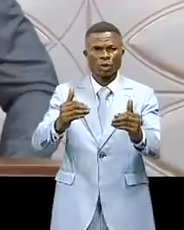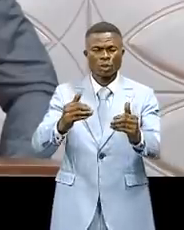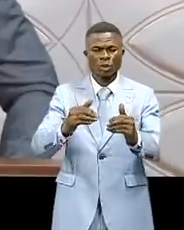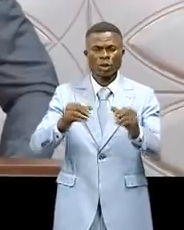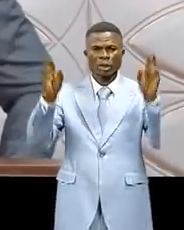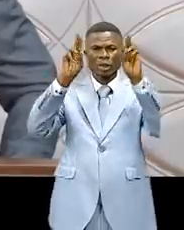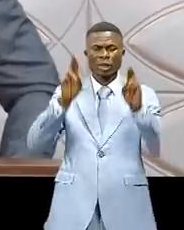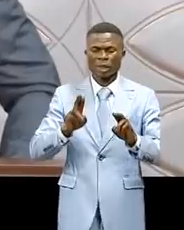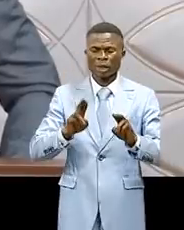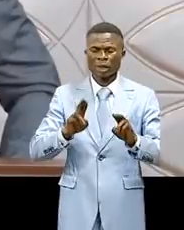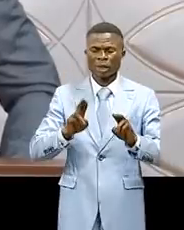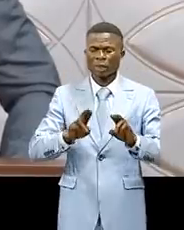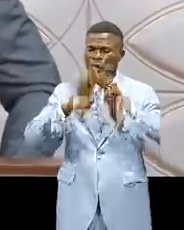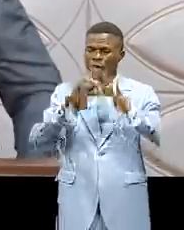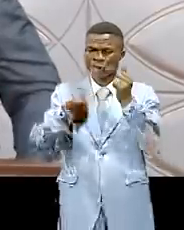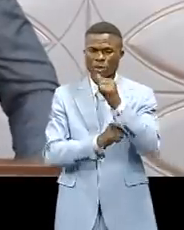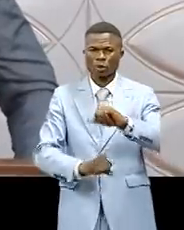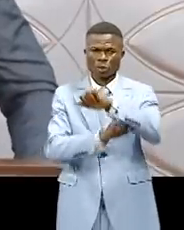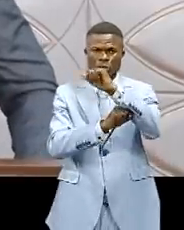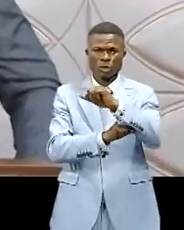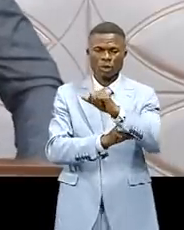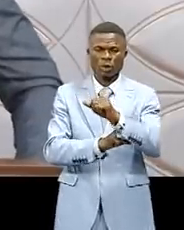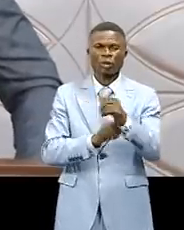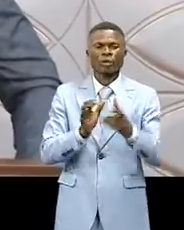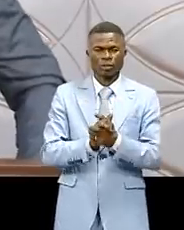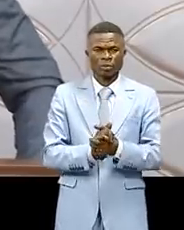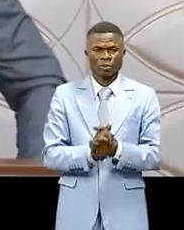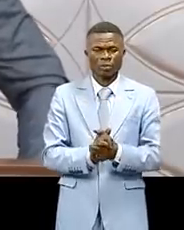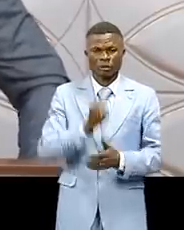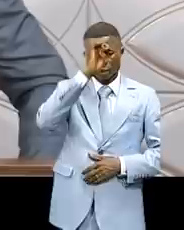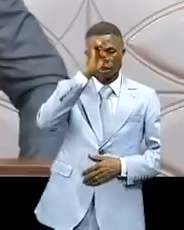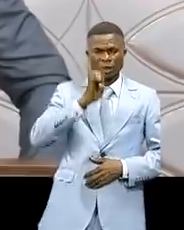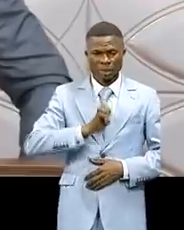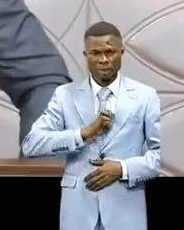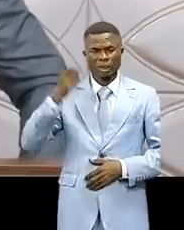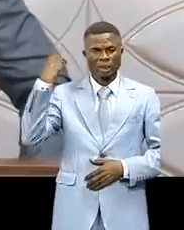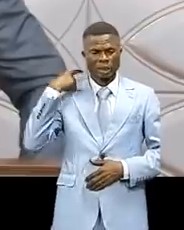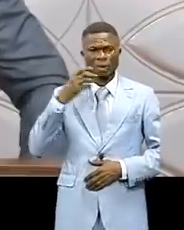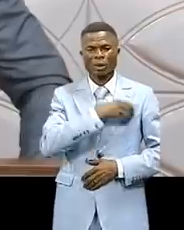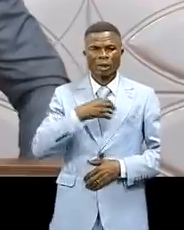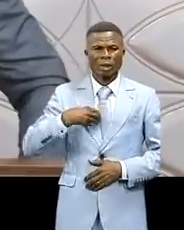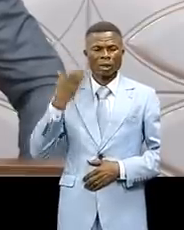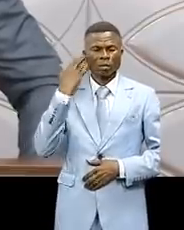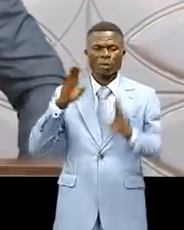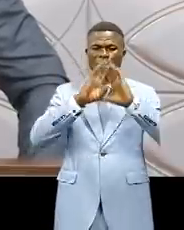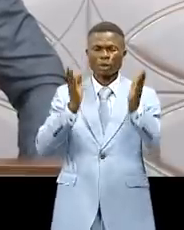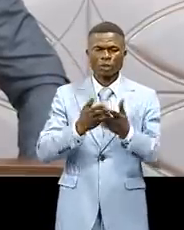soutenu honorable excellences mesdames et messieurs chers jeunes